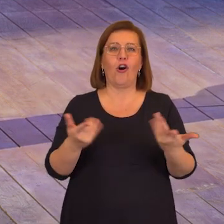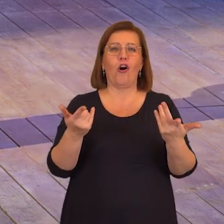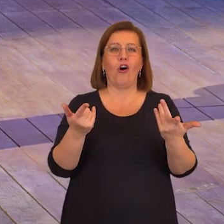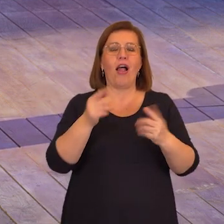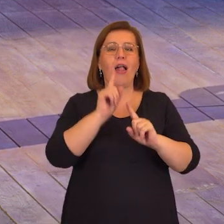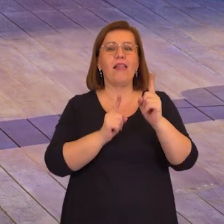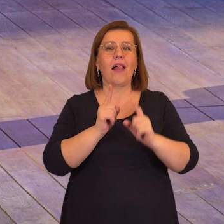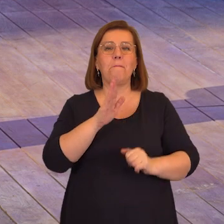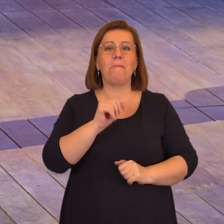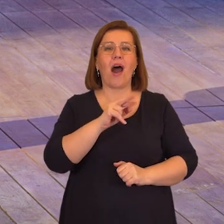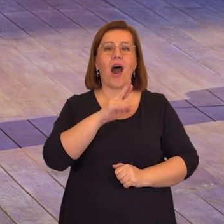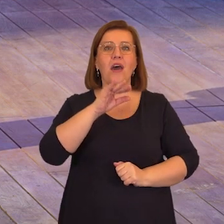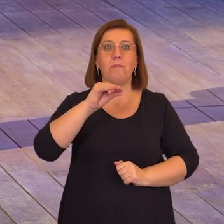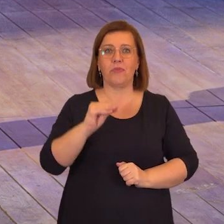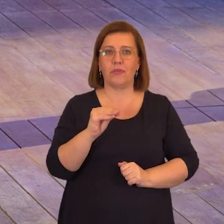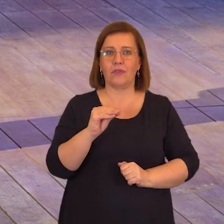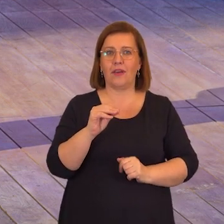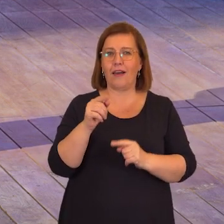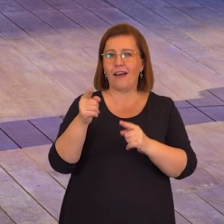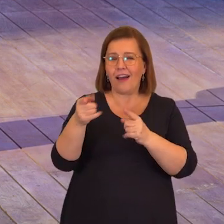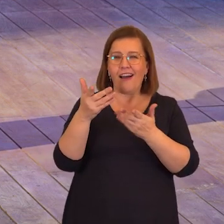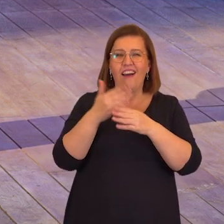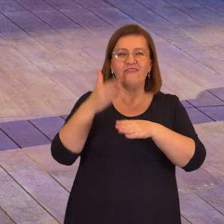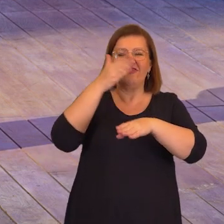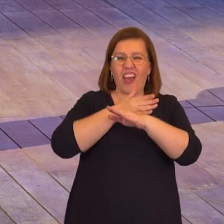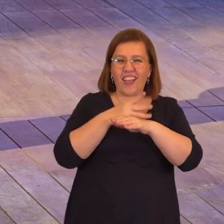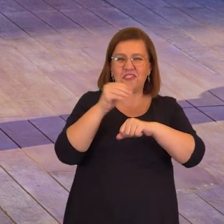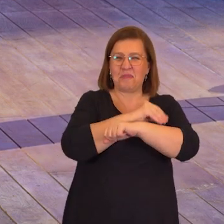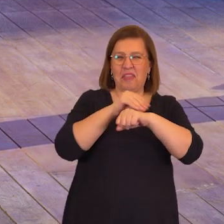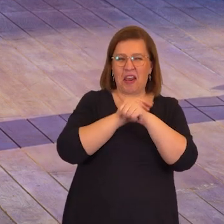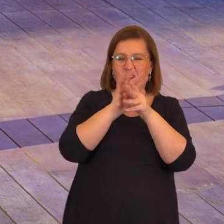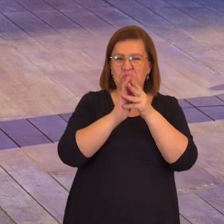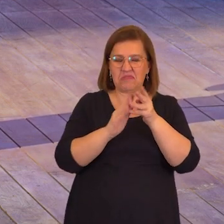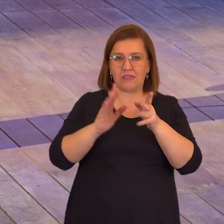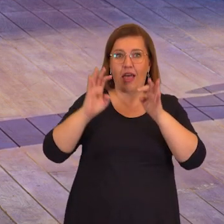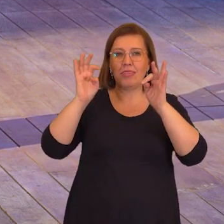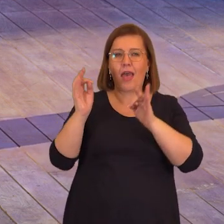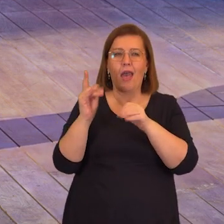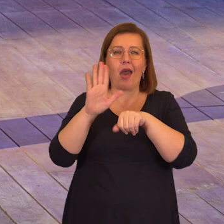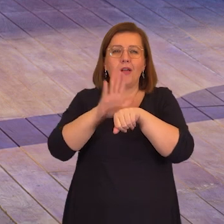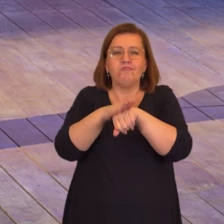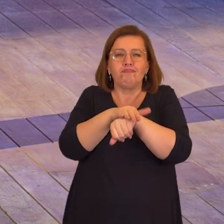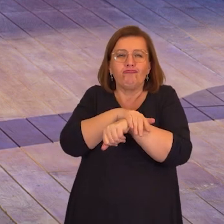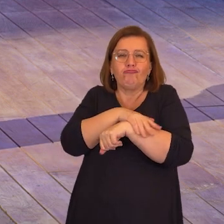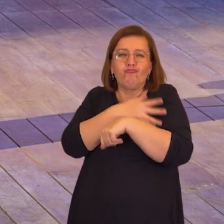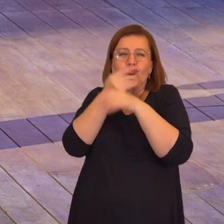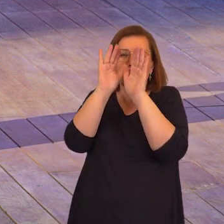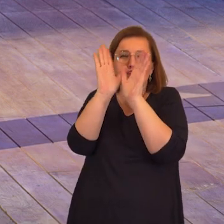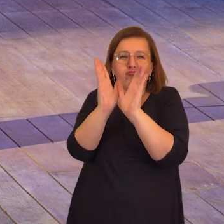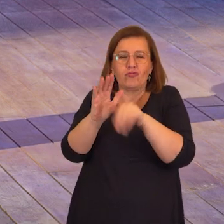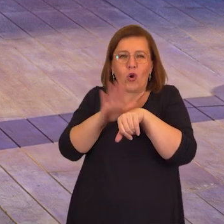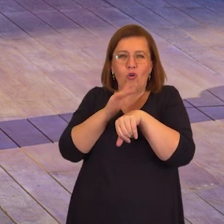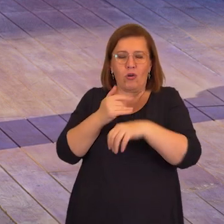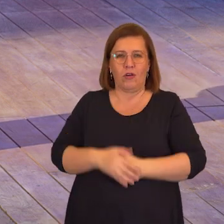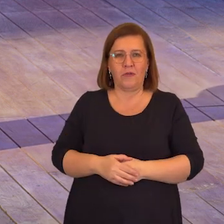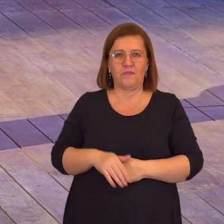Barbie właśnie zyskała elastyczną i gładką skórę, której wcześniej nie dawał jej celuloid. No a o tych